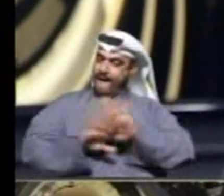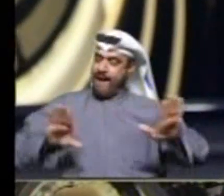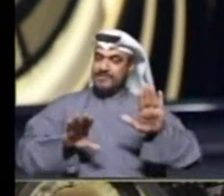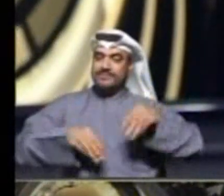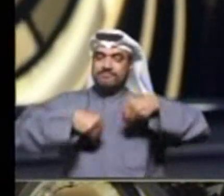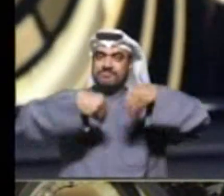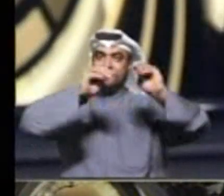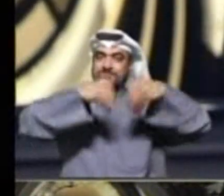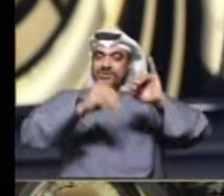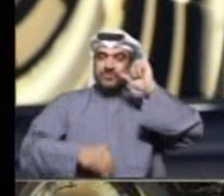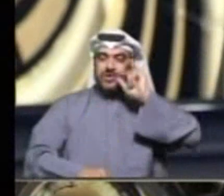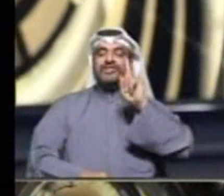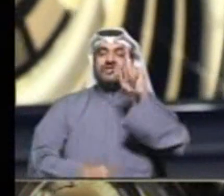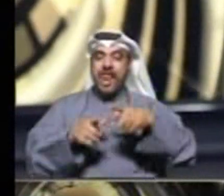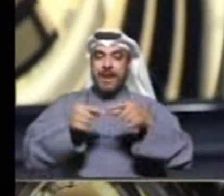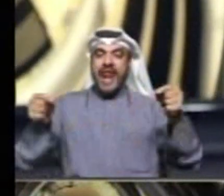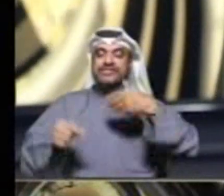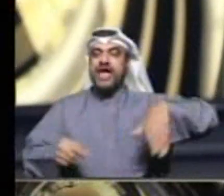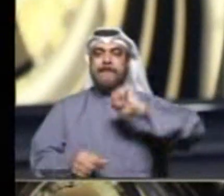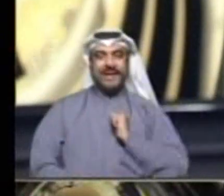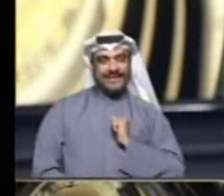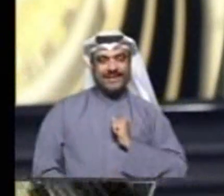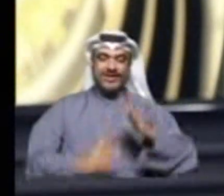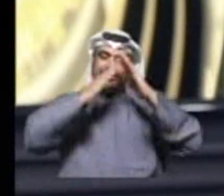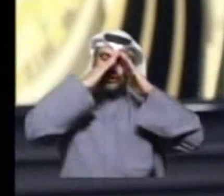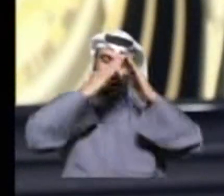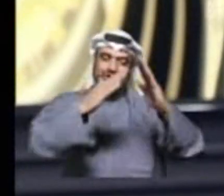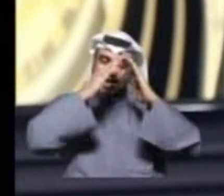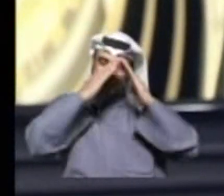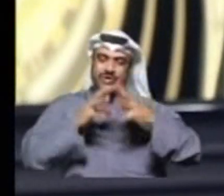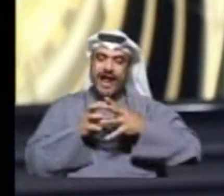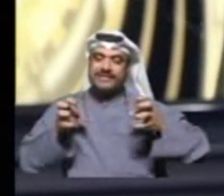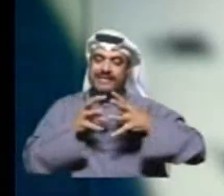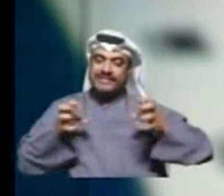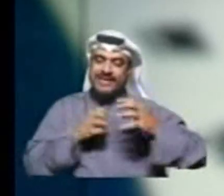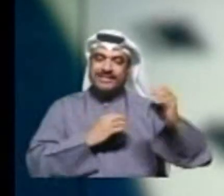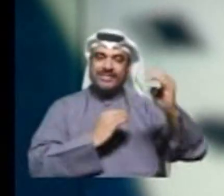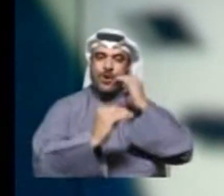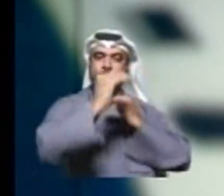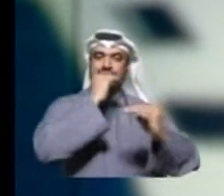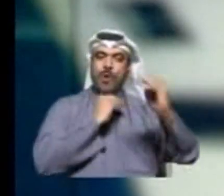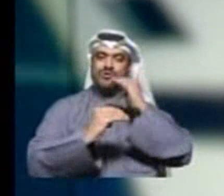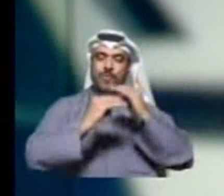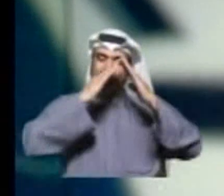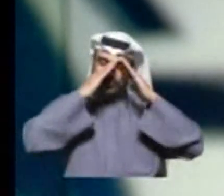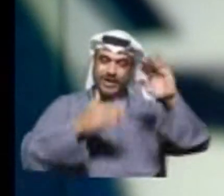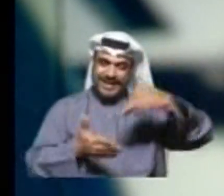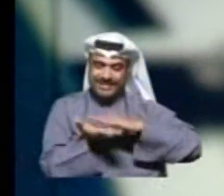وليس فقط من الكويت. جميل جدا أستاذ عادل درويش المحلل السياسي، شكرا على حضورك وأهلا بك مرة أخرى في الكويت. أهلا بك، شكرا جزيلا بك.